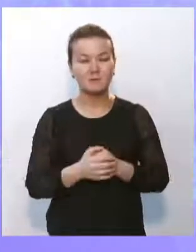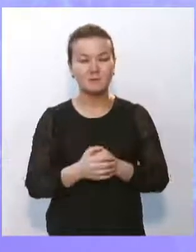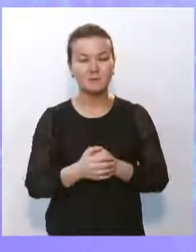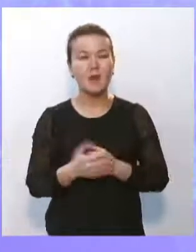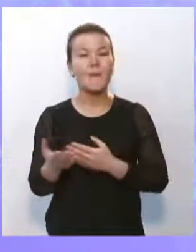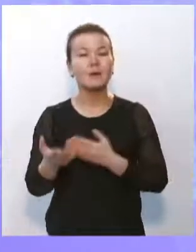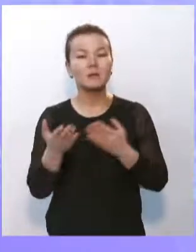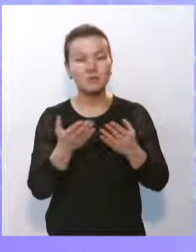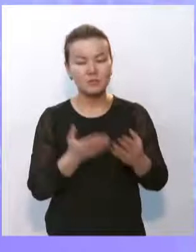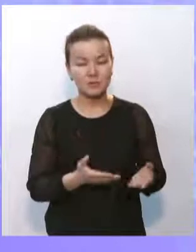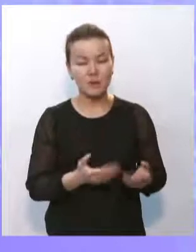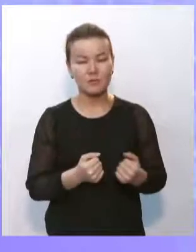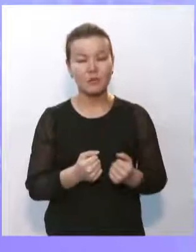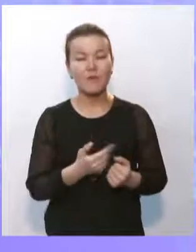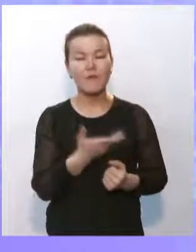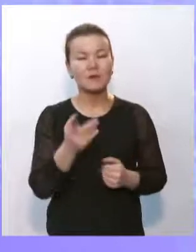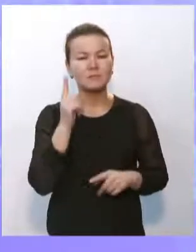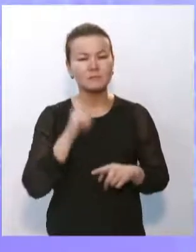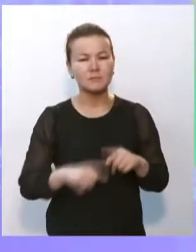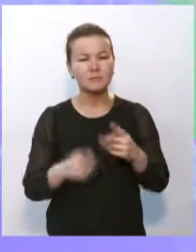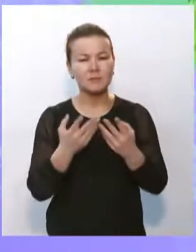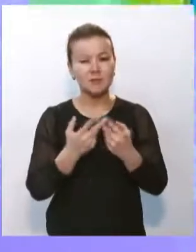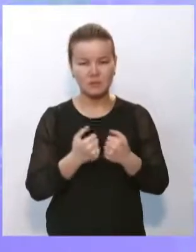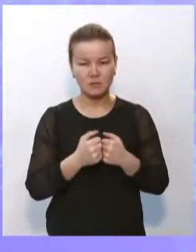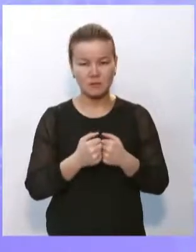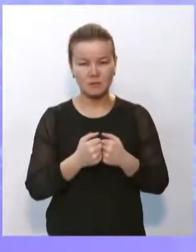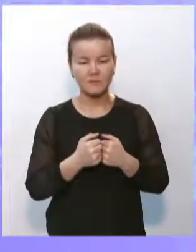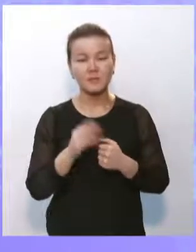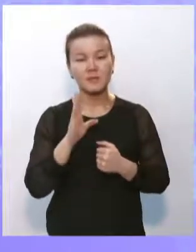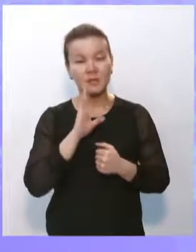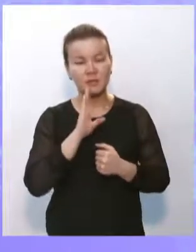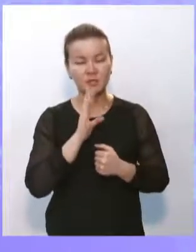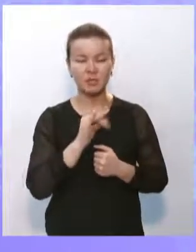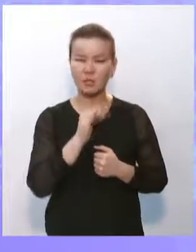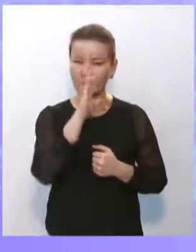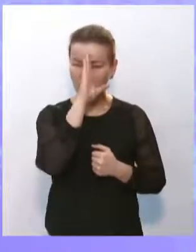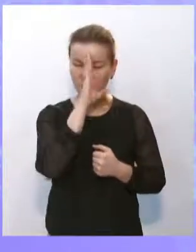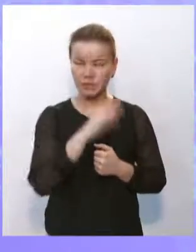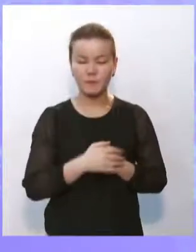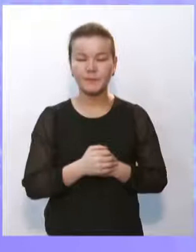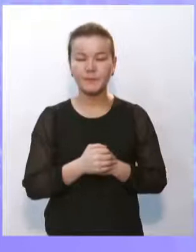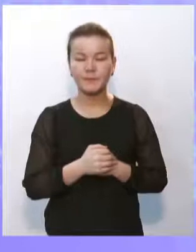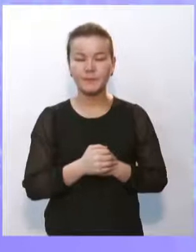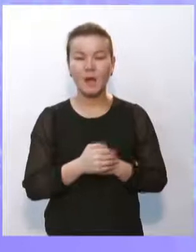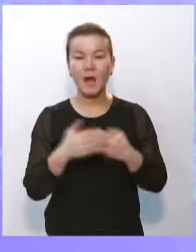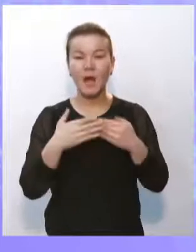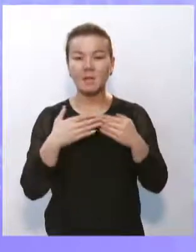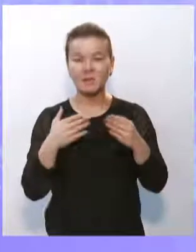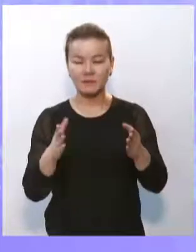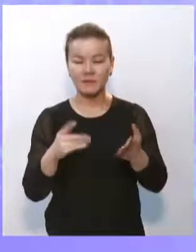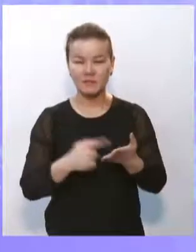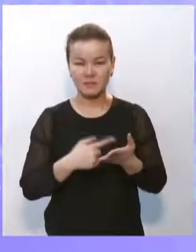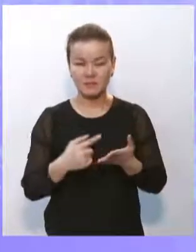приглашу у вас быстро посчитать девочки и мальчики открываете